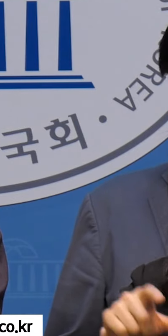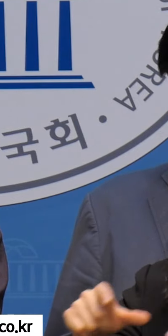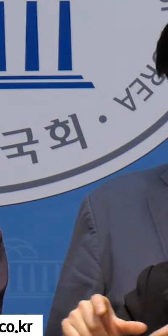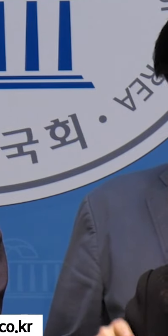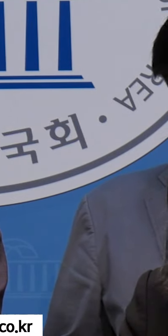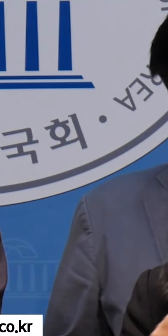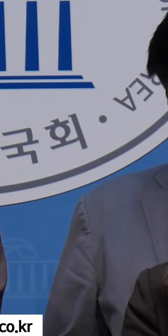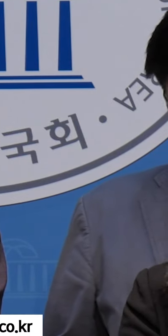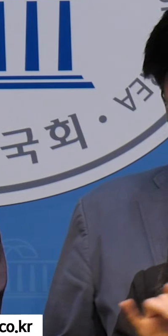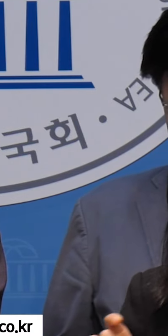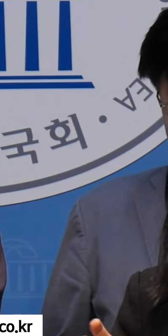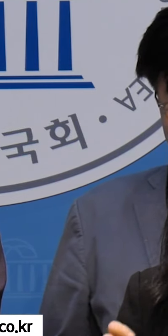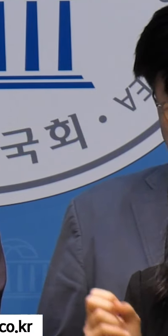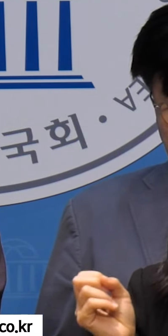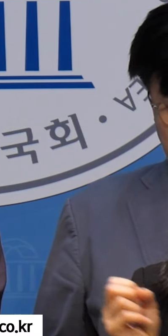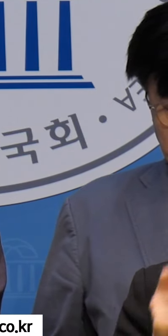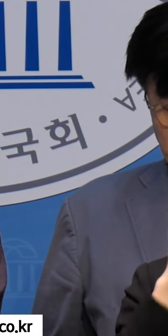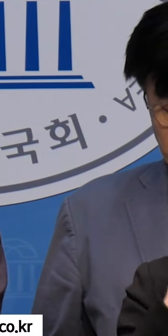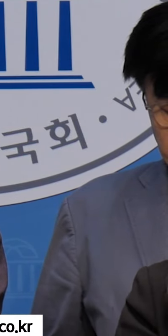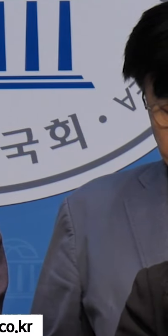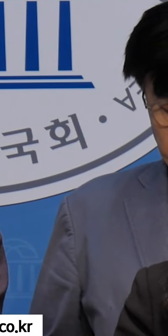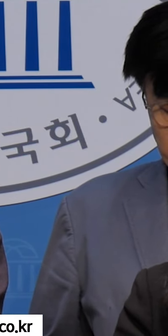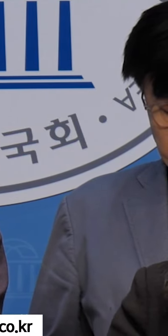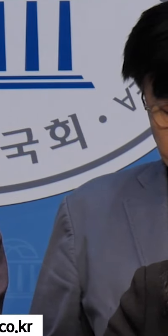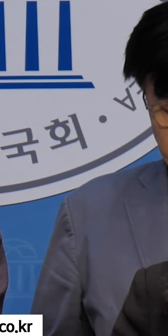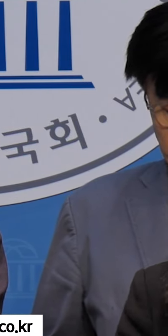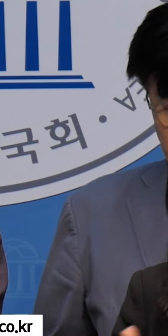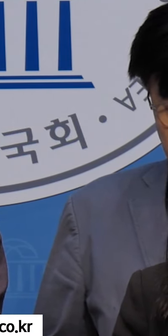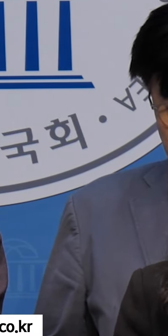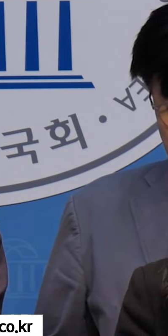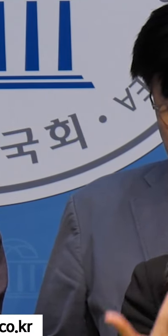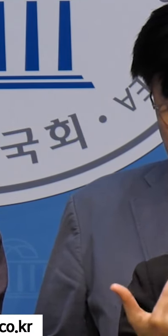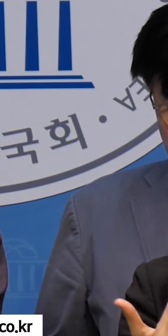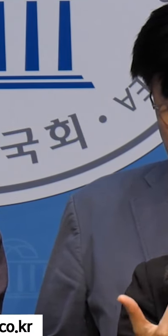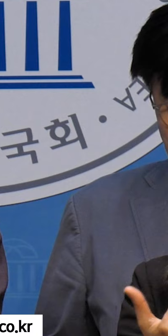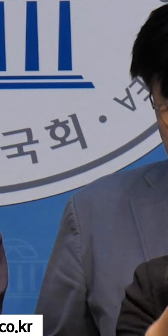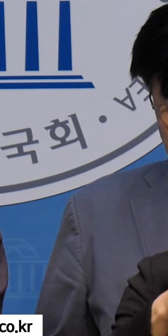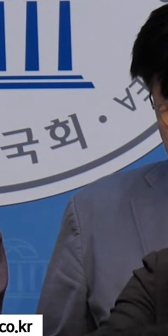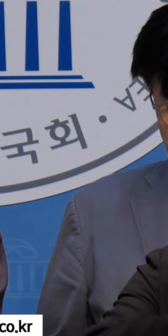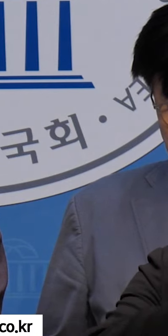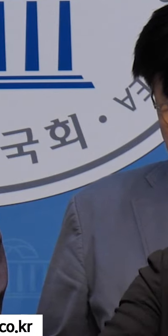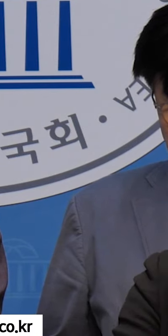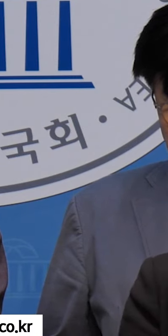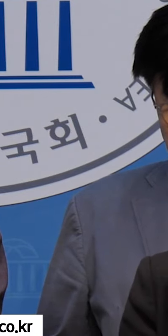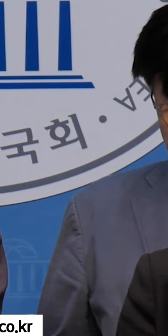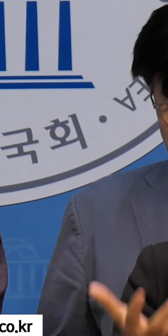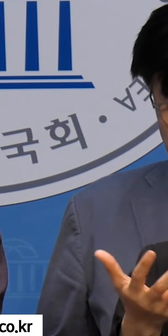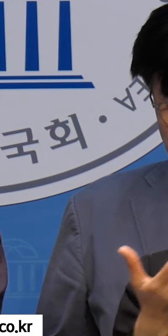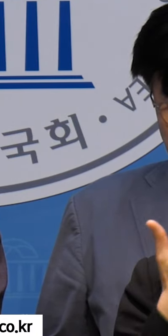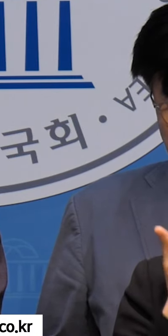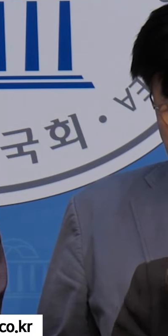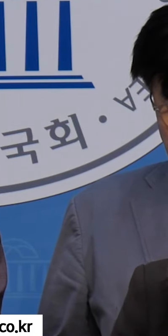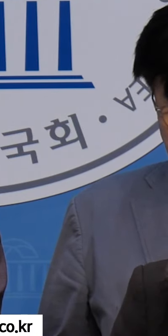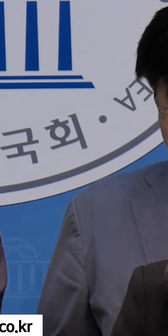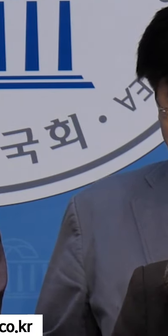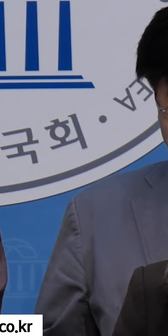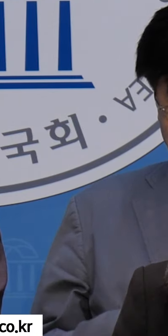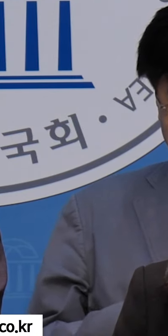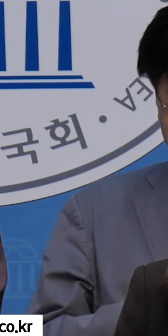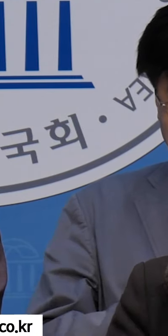그리고 풀뿌리에서 이 문제를 해결할 수 있는 길이 열린다 이래 생각합니다. 지금과 같은 이런